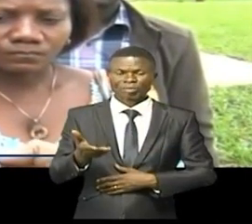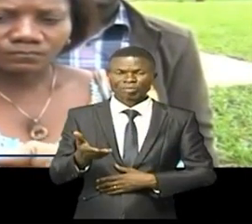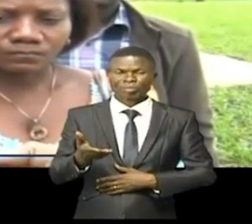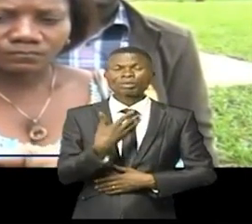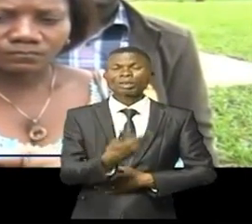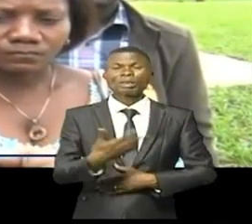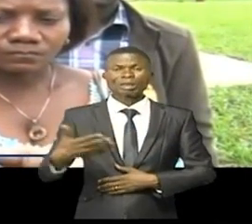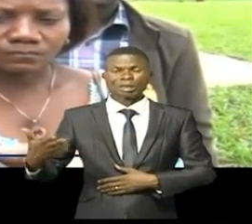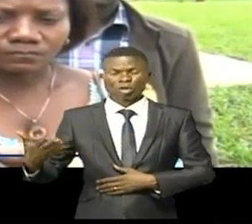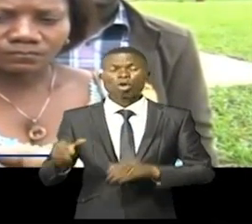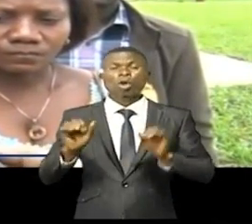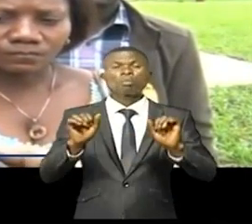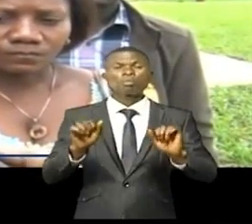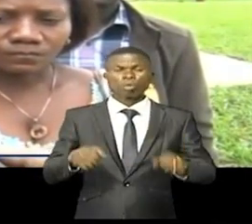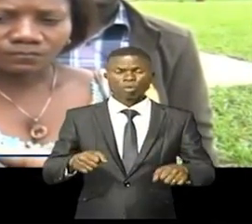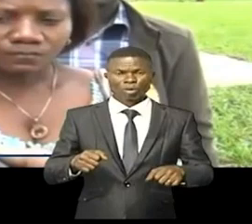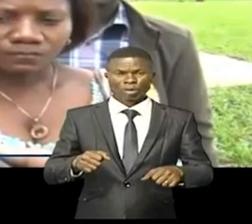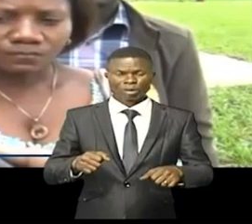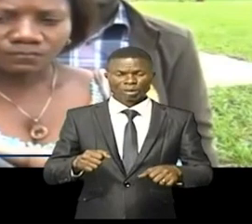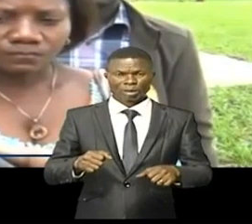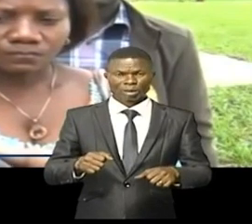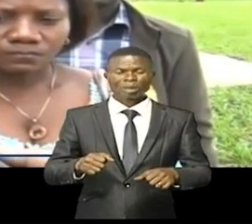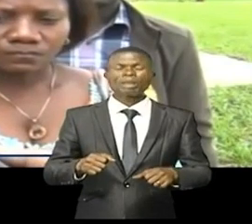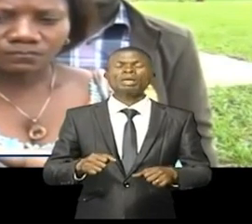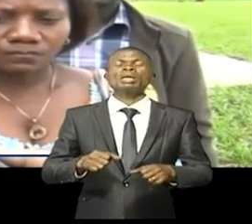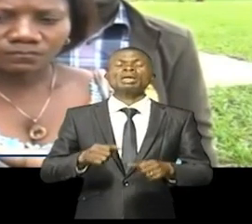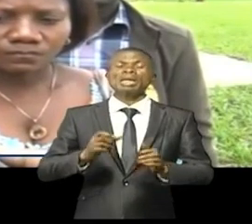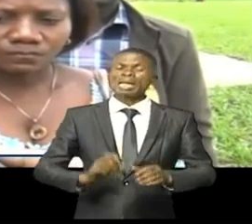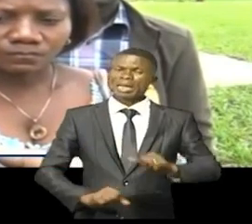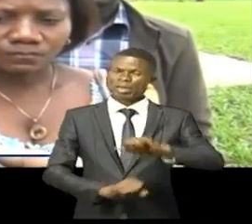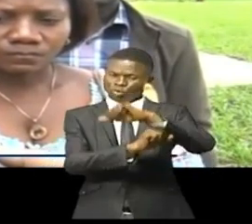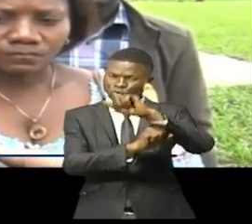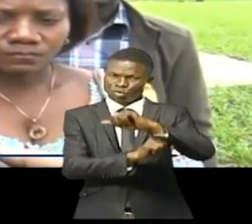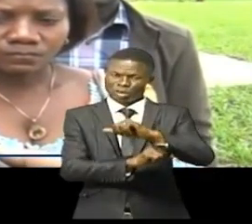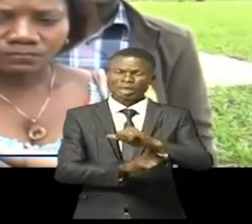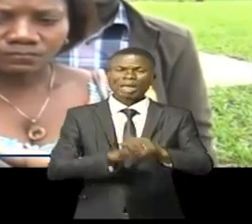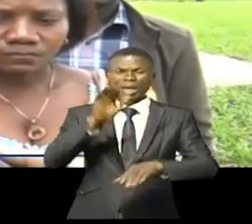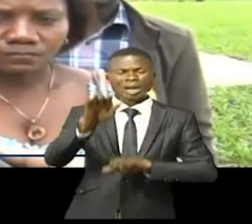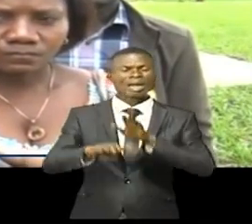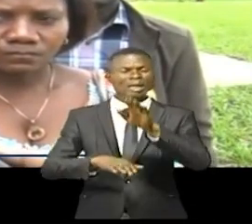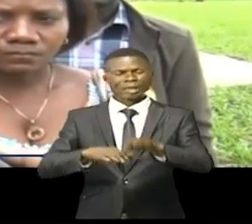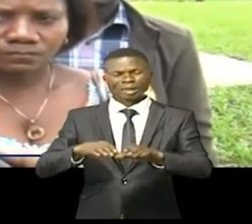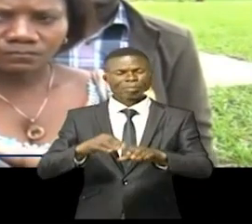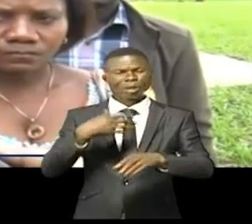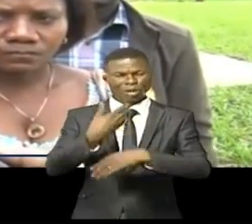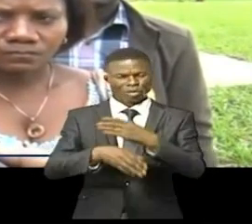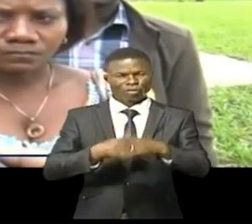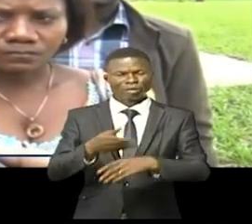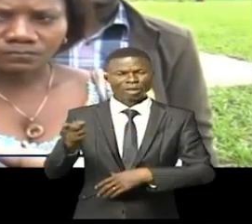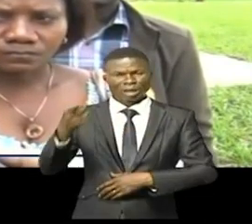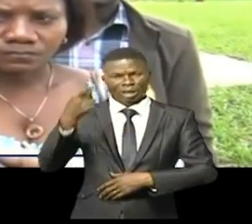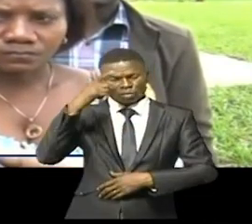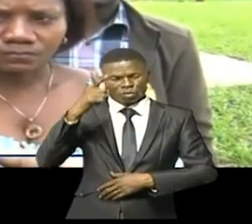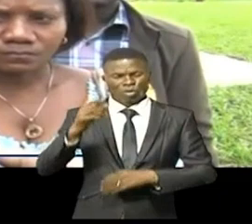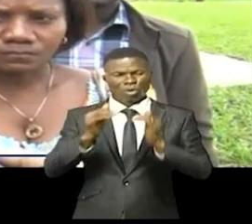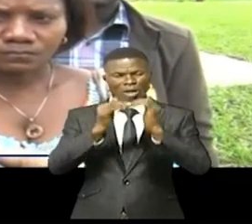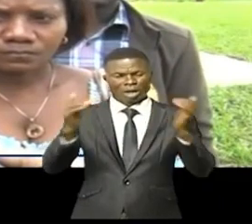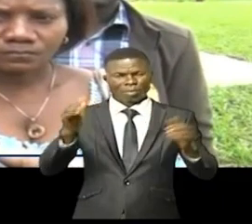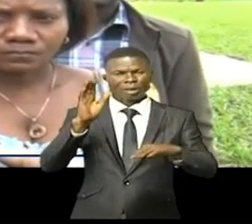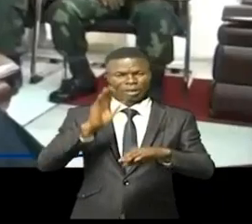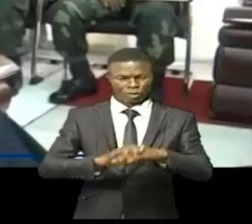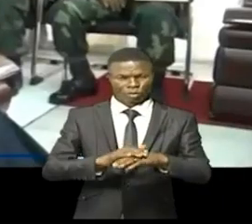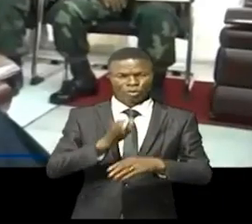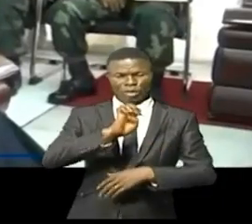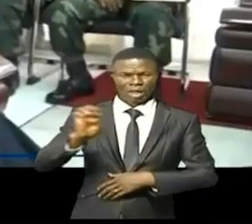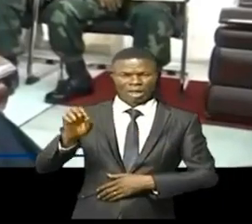éléments qui peuvent jeter de l'opprobre sur les démarches qui sont fournies par rapport à la recherche de la